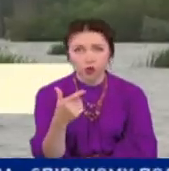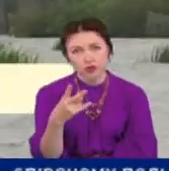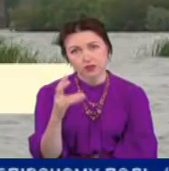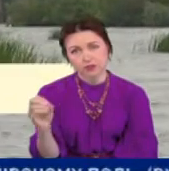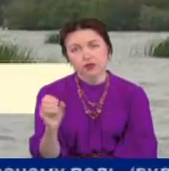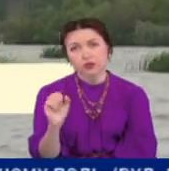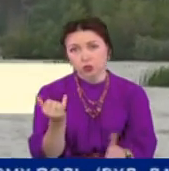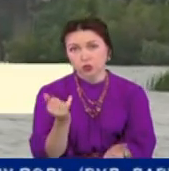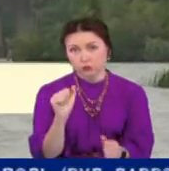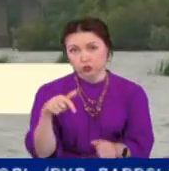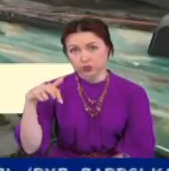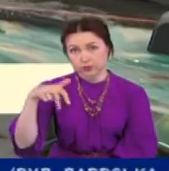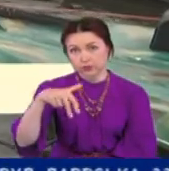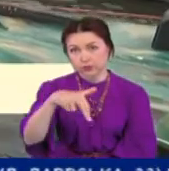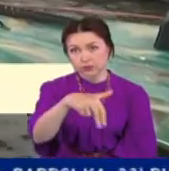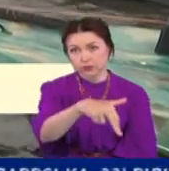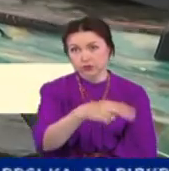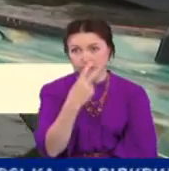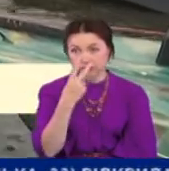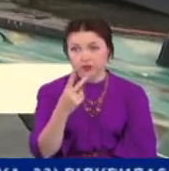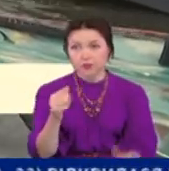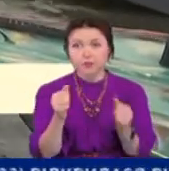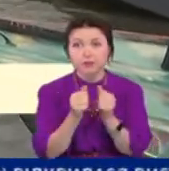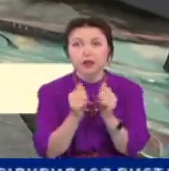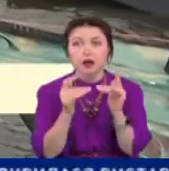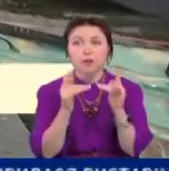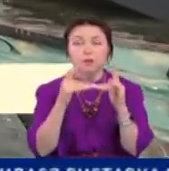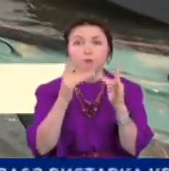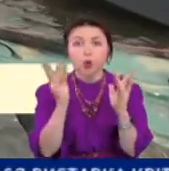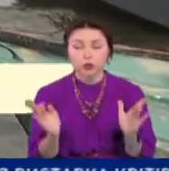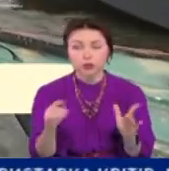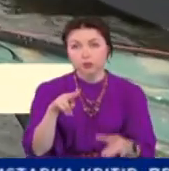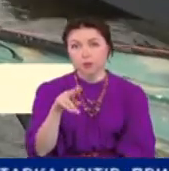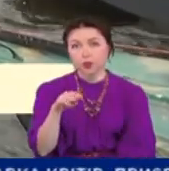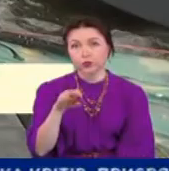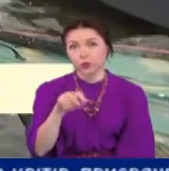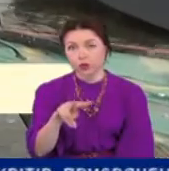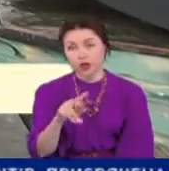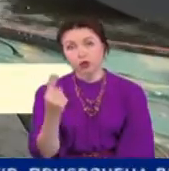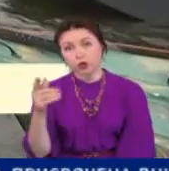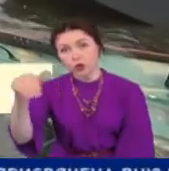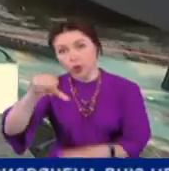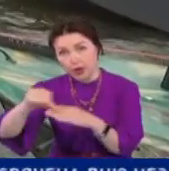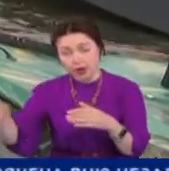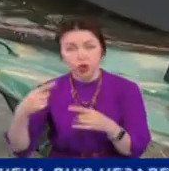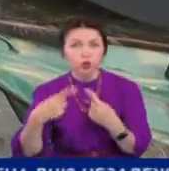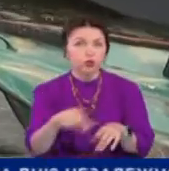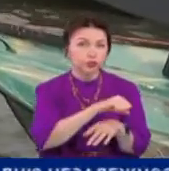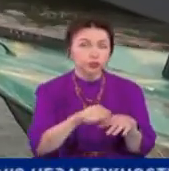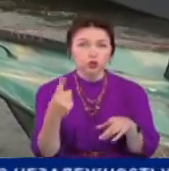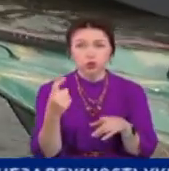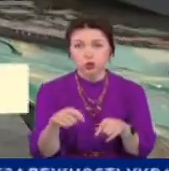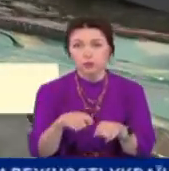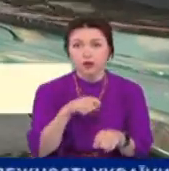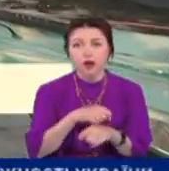ходити у брід. Зверніть увагу, ми біля моста Патона, як до одного берега, так і до іншого, сотні метрів.